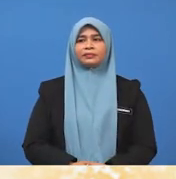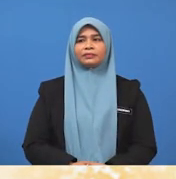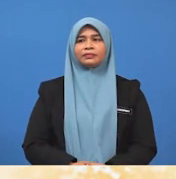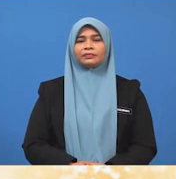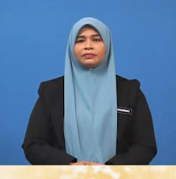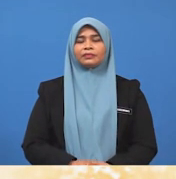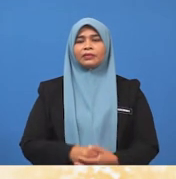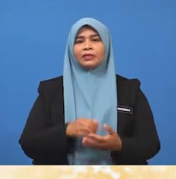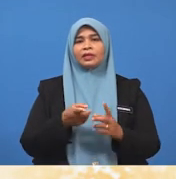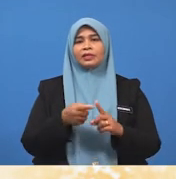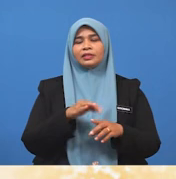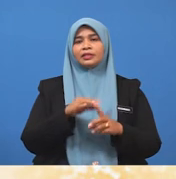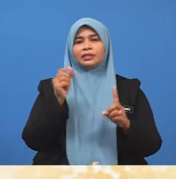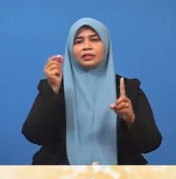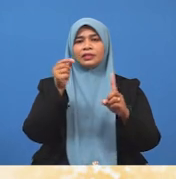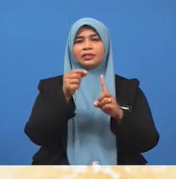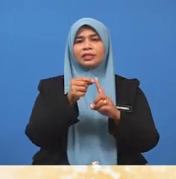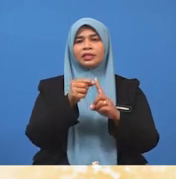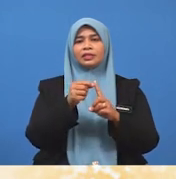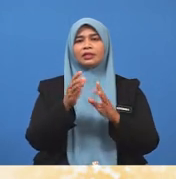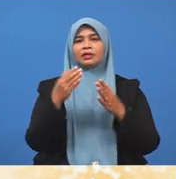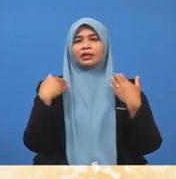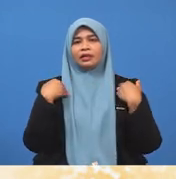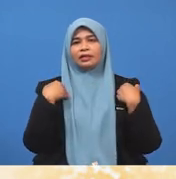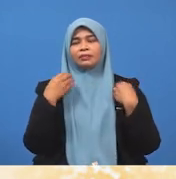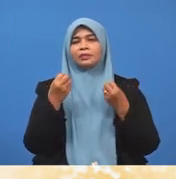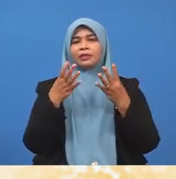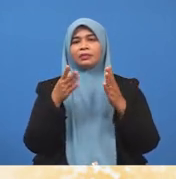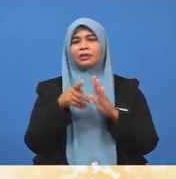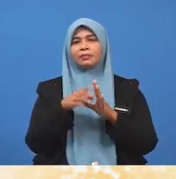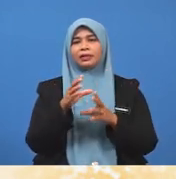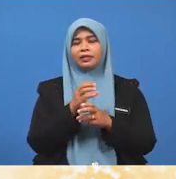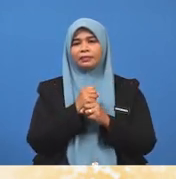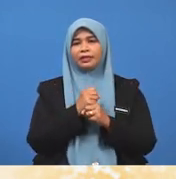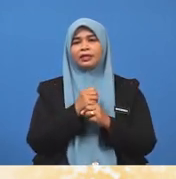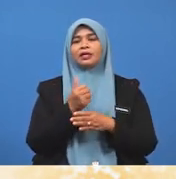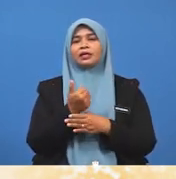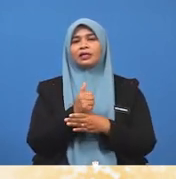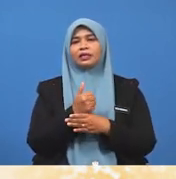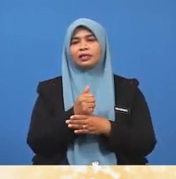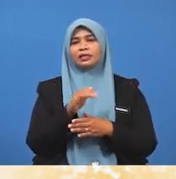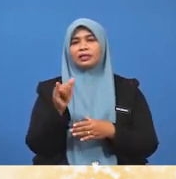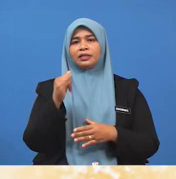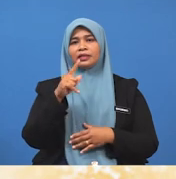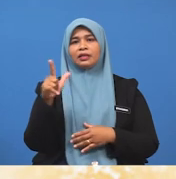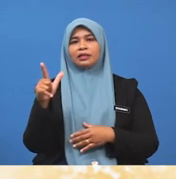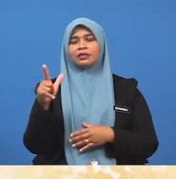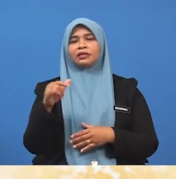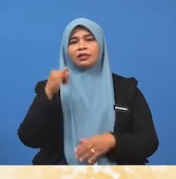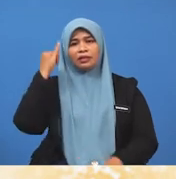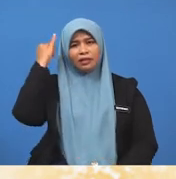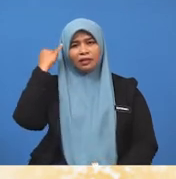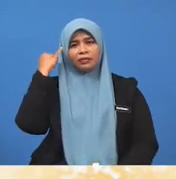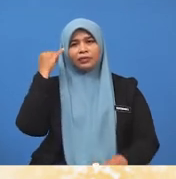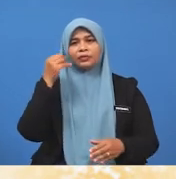dari segi istilah terdapat beberapa pendapat di antaranya ialah